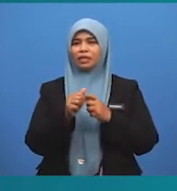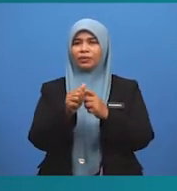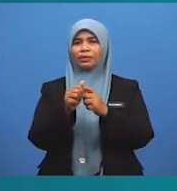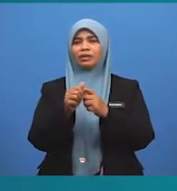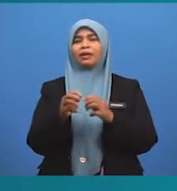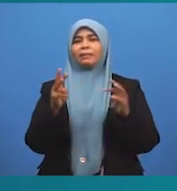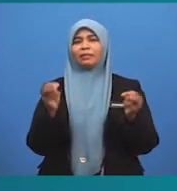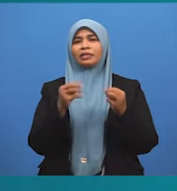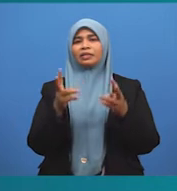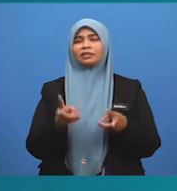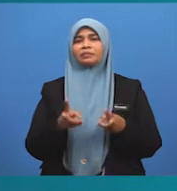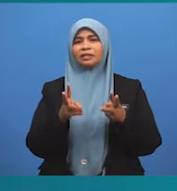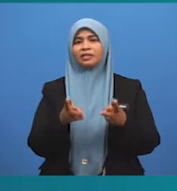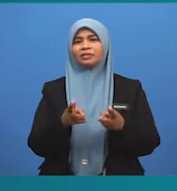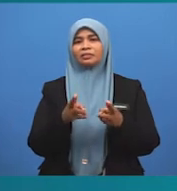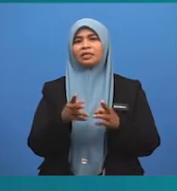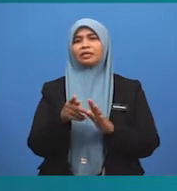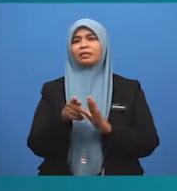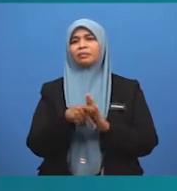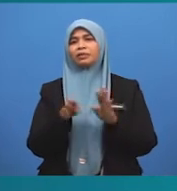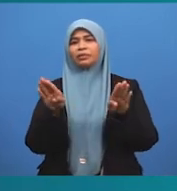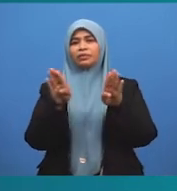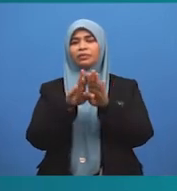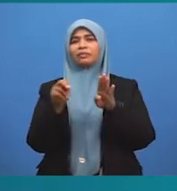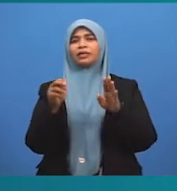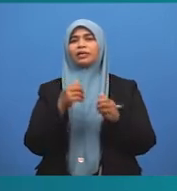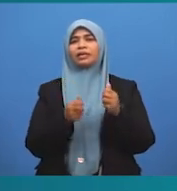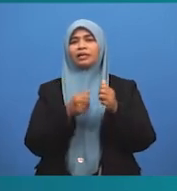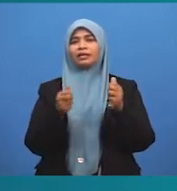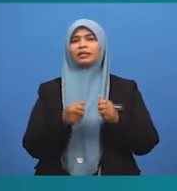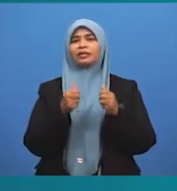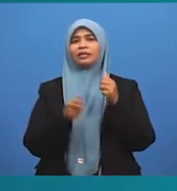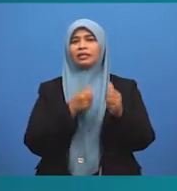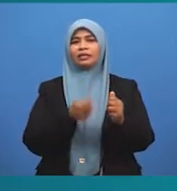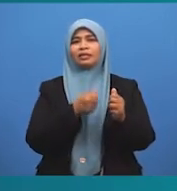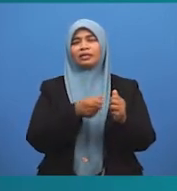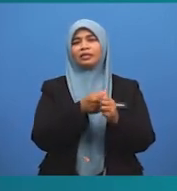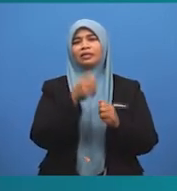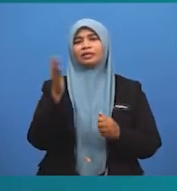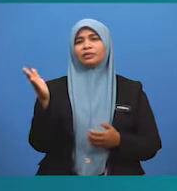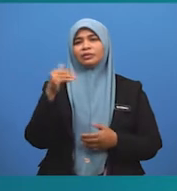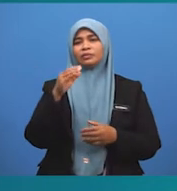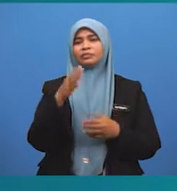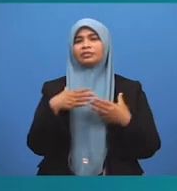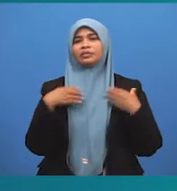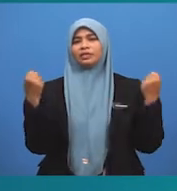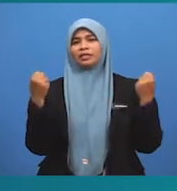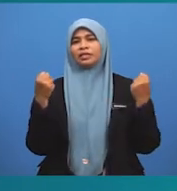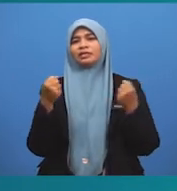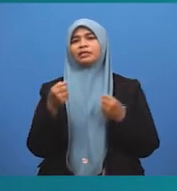menyertai majlis perasmian penutupan larian Jom Sehat